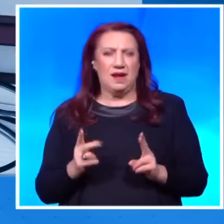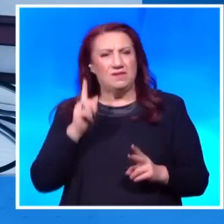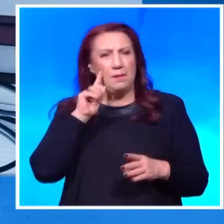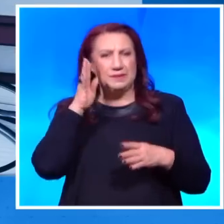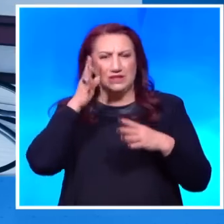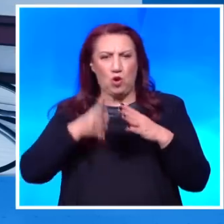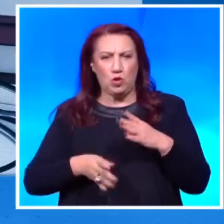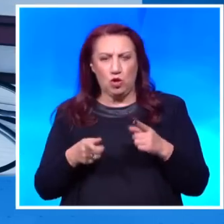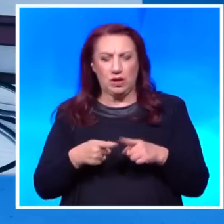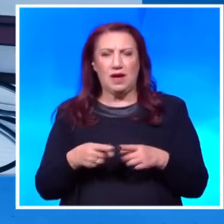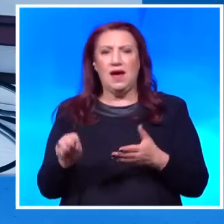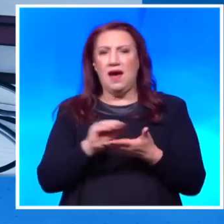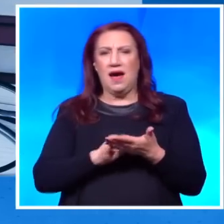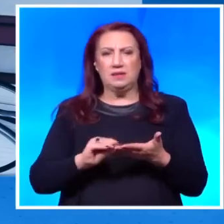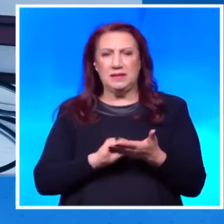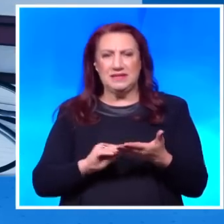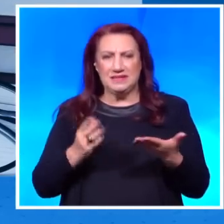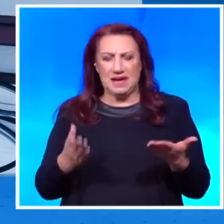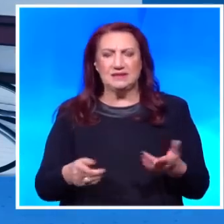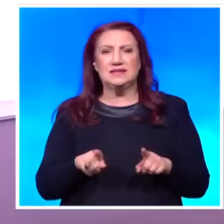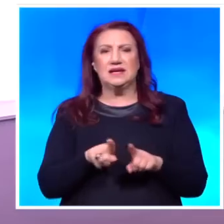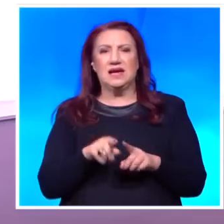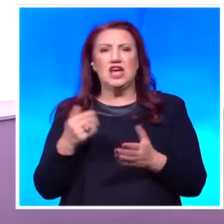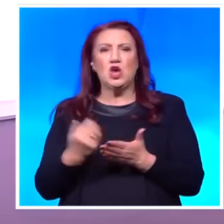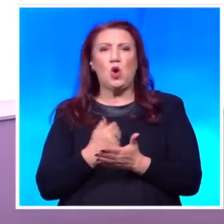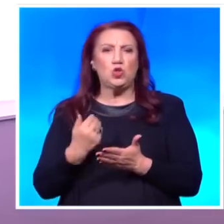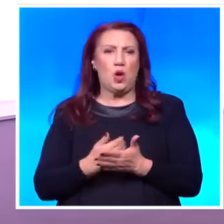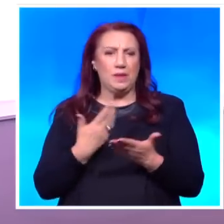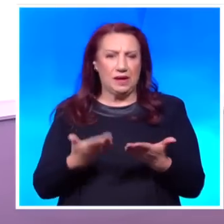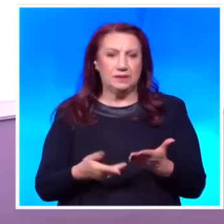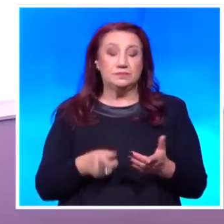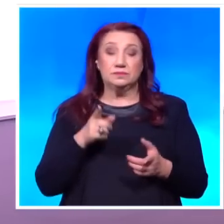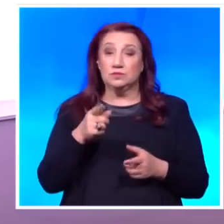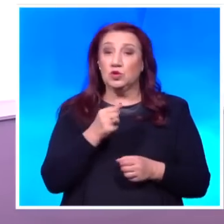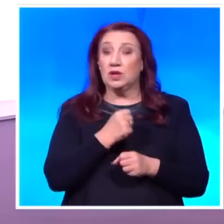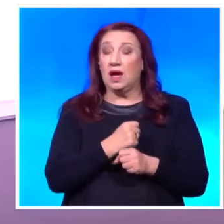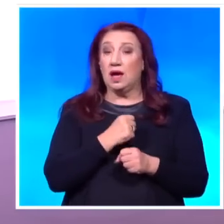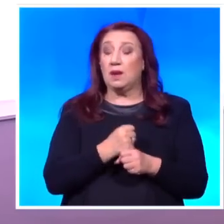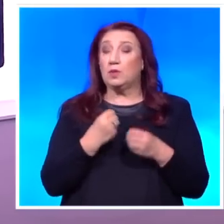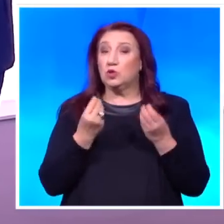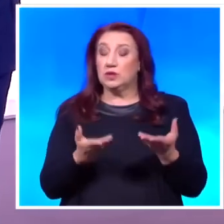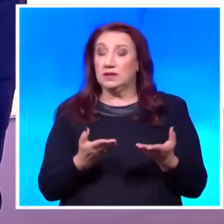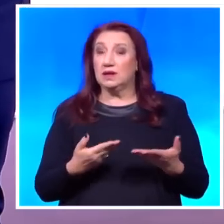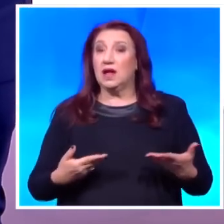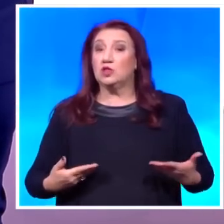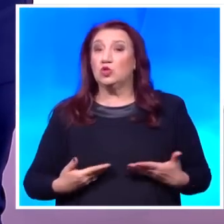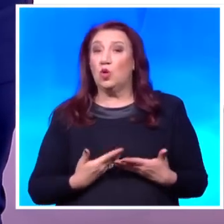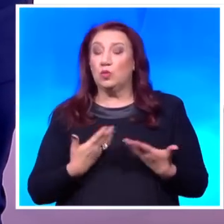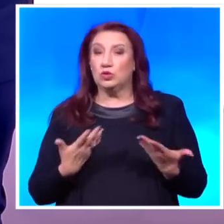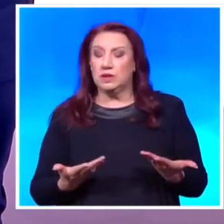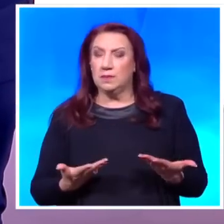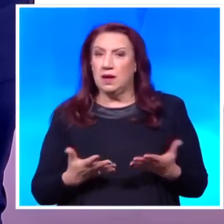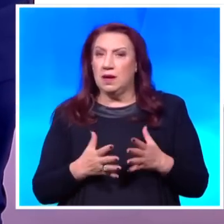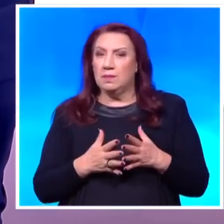психология, администрация и управление и икономика. Според работодатели обаче е необходима, цитирам,